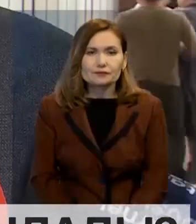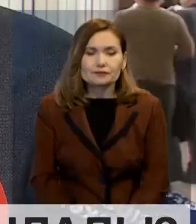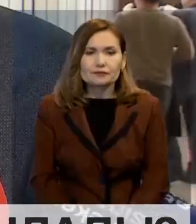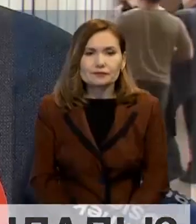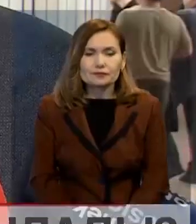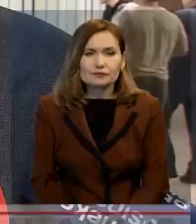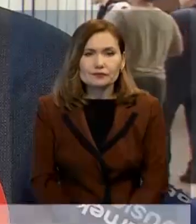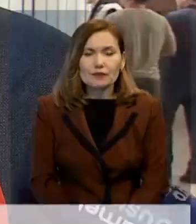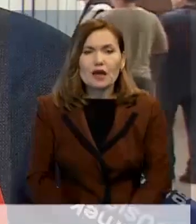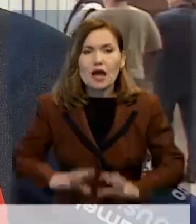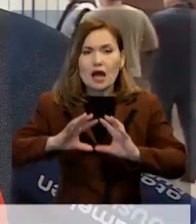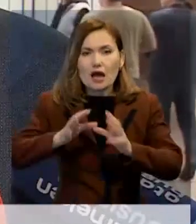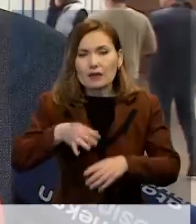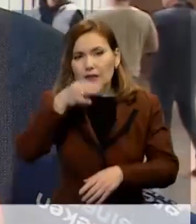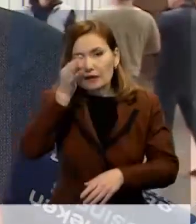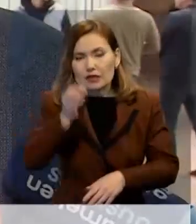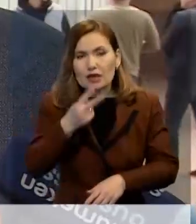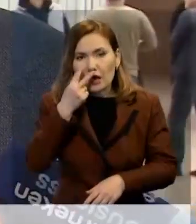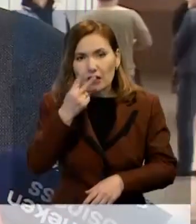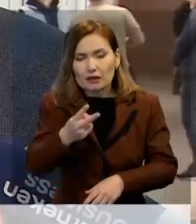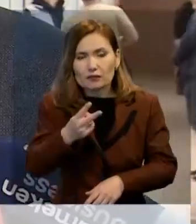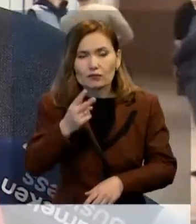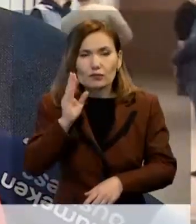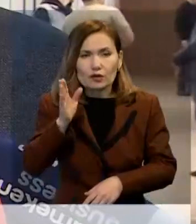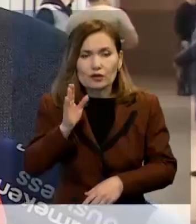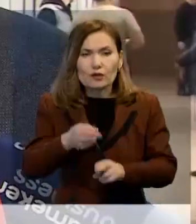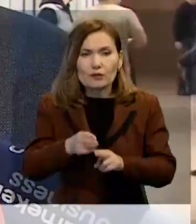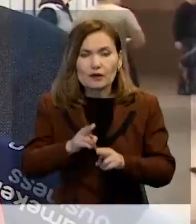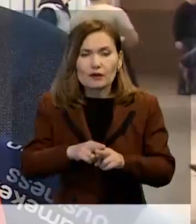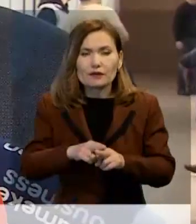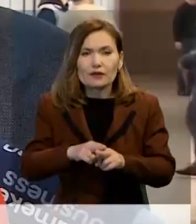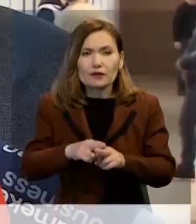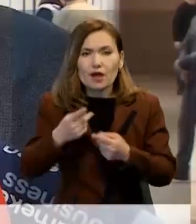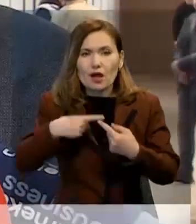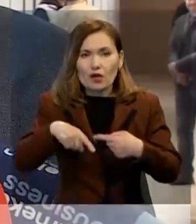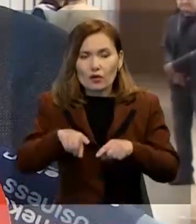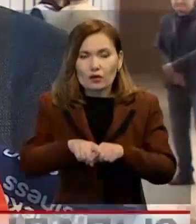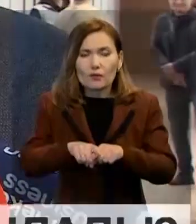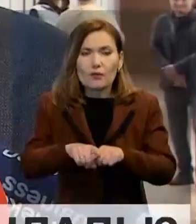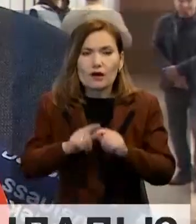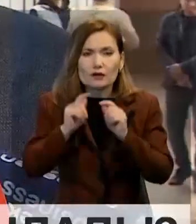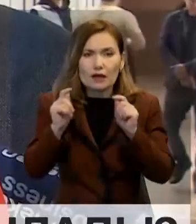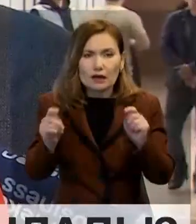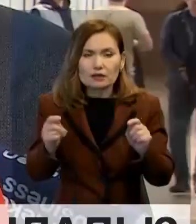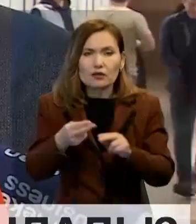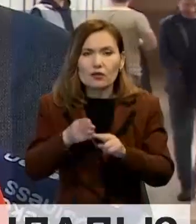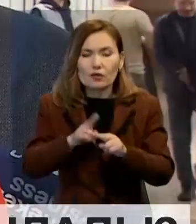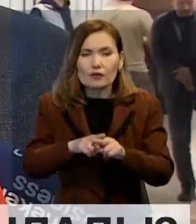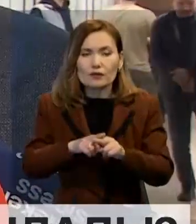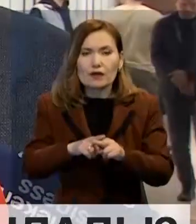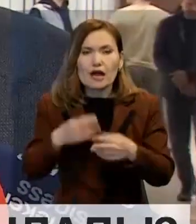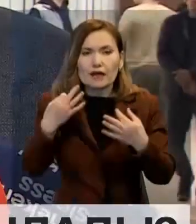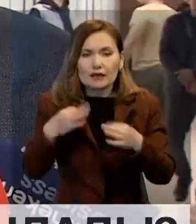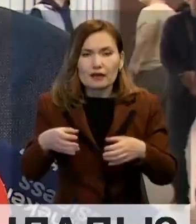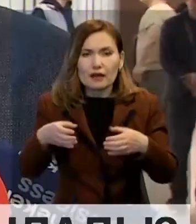Әлемдік тәжірибені қарайтын болсақ, бүгінгі таңда бұл кеңестік органдардың құрылуы делиберативті демократия, яғни